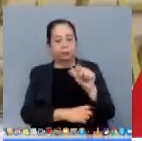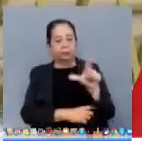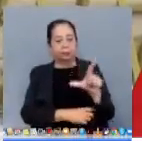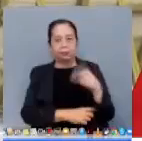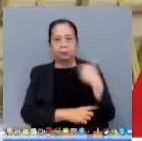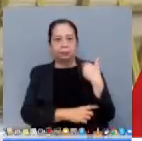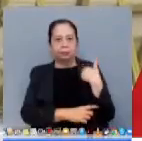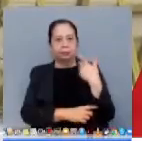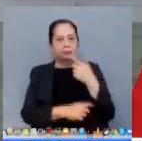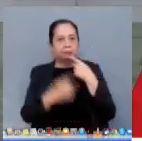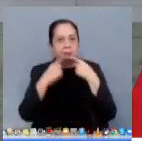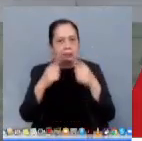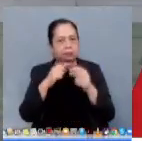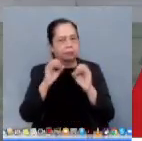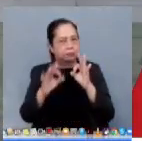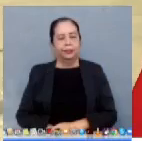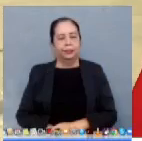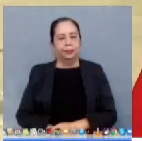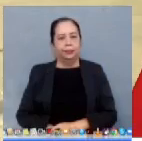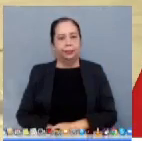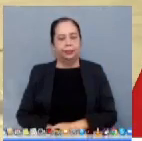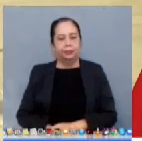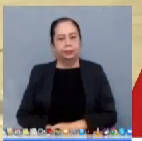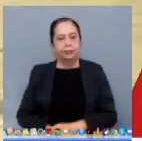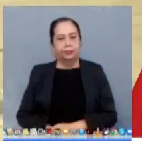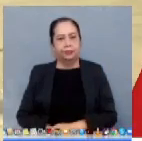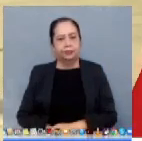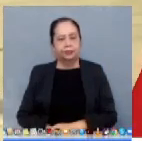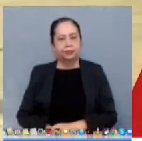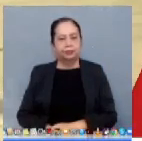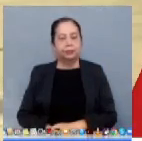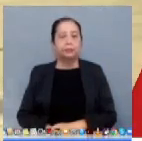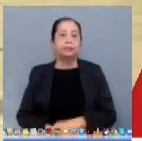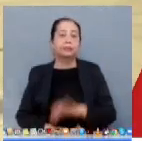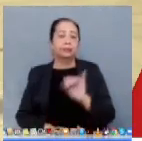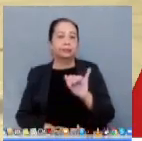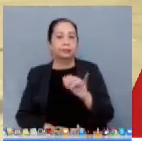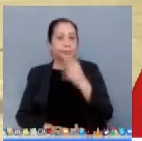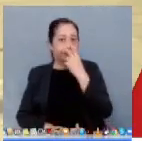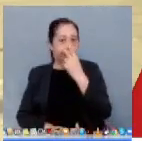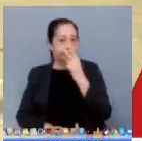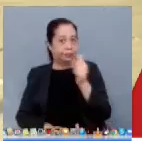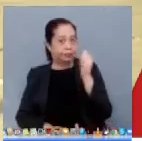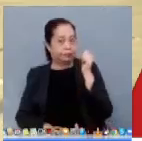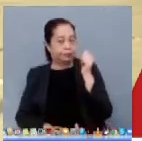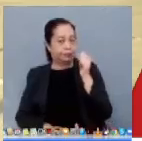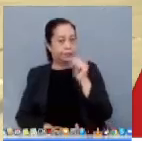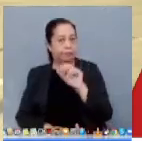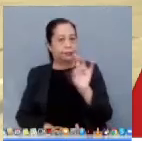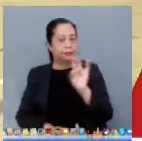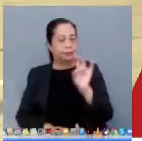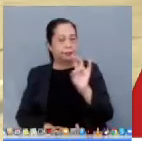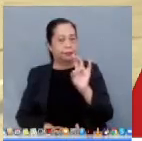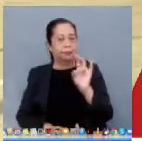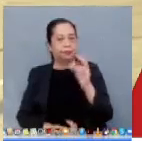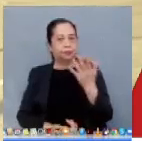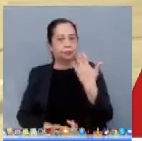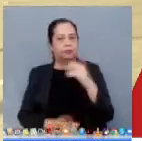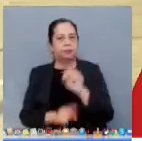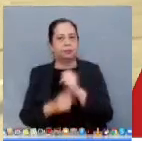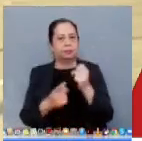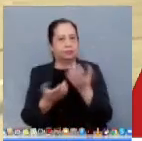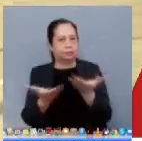kung magdadagdag singil sila ng surcharge. Maris, makikita ninyo sa ating likuran, pasado alas 7 ng umaga, ganito yung sitwasyon sa